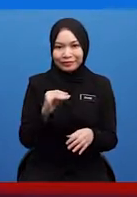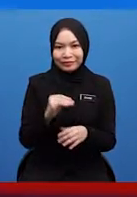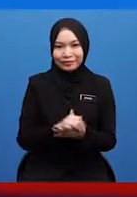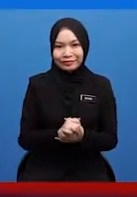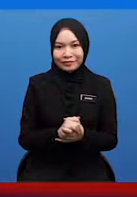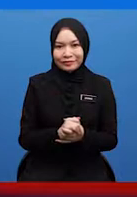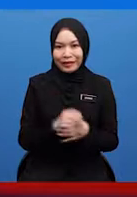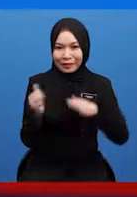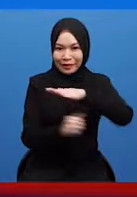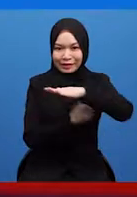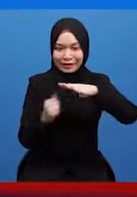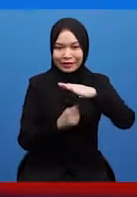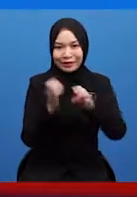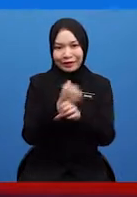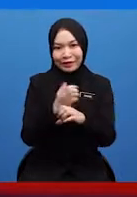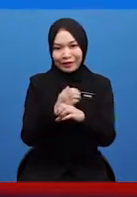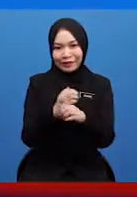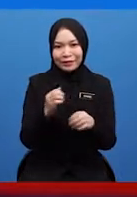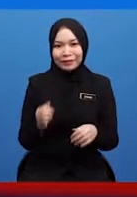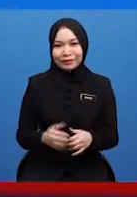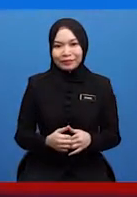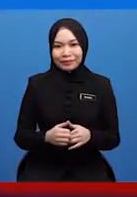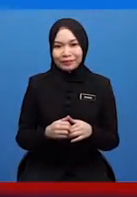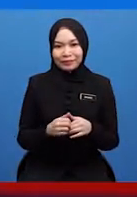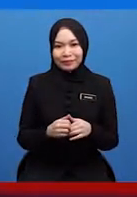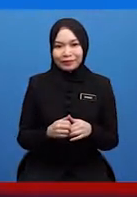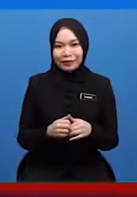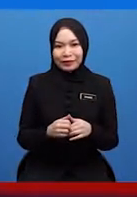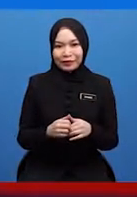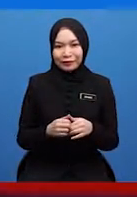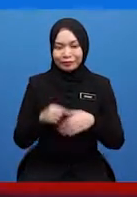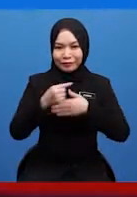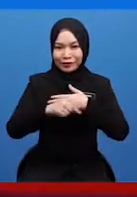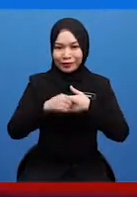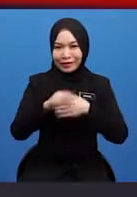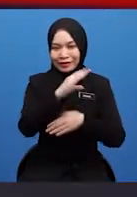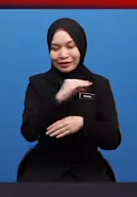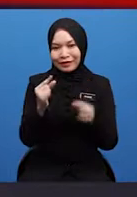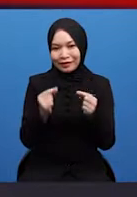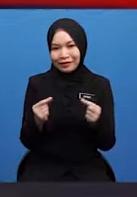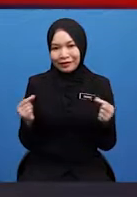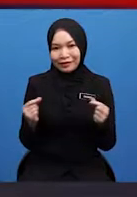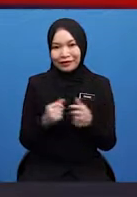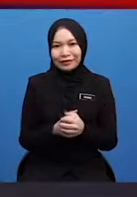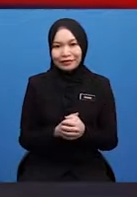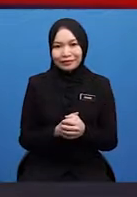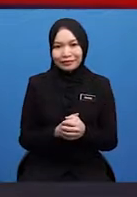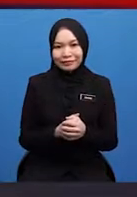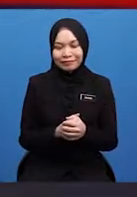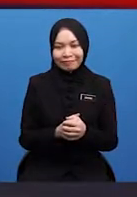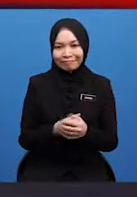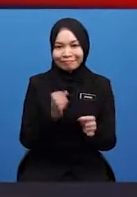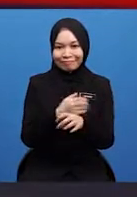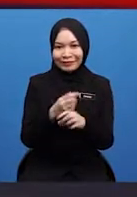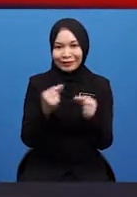adalah berasaskan bentuk asas iaitu geometrik dan organik. Bentuk organik bersifat